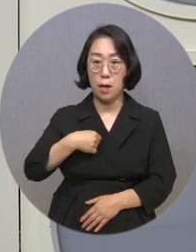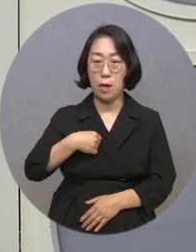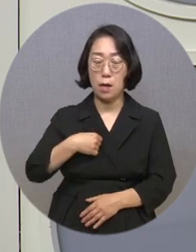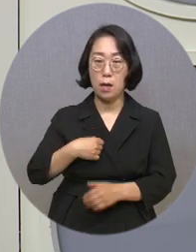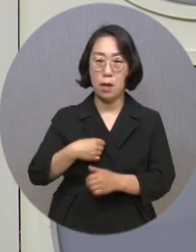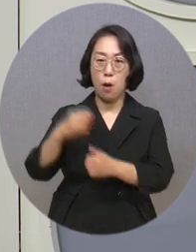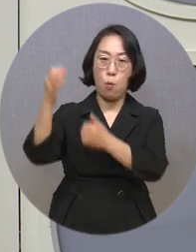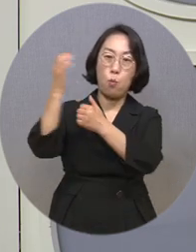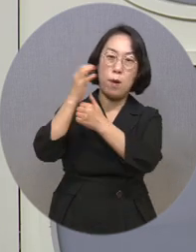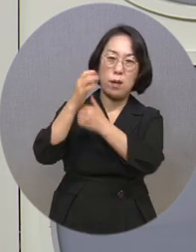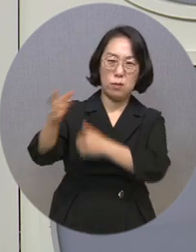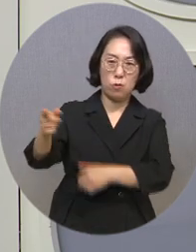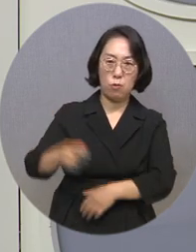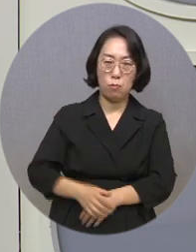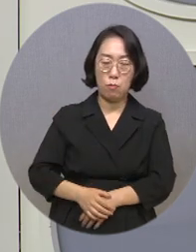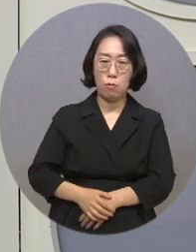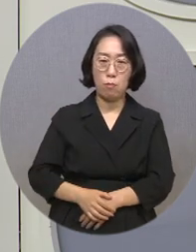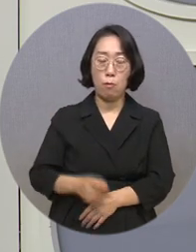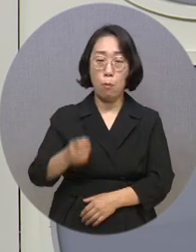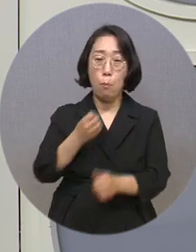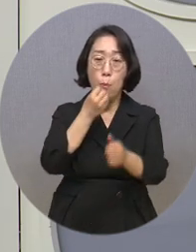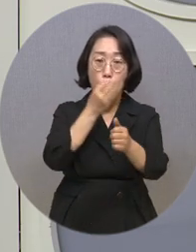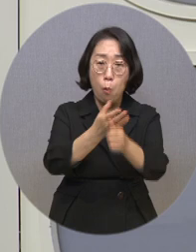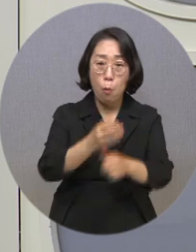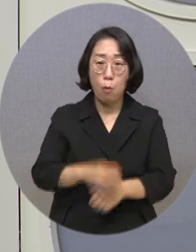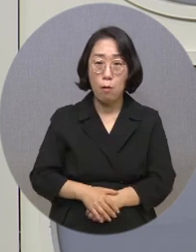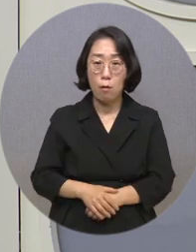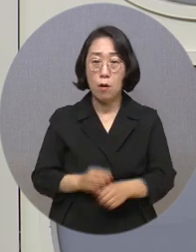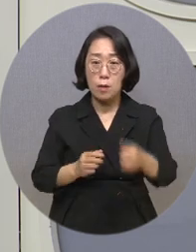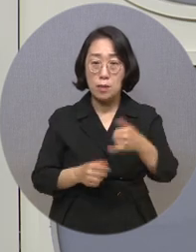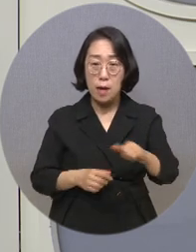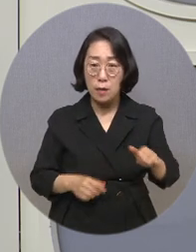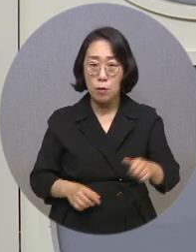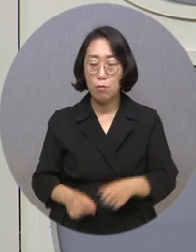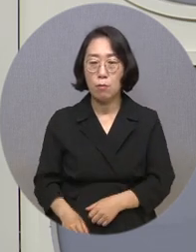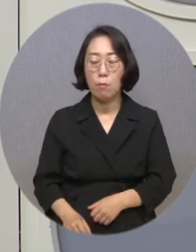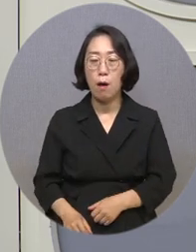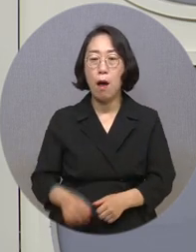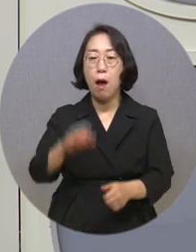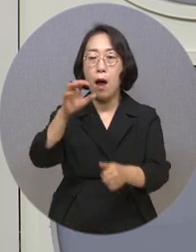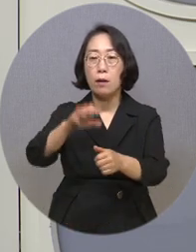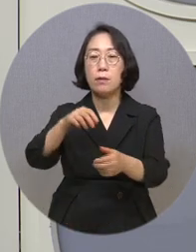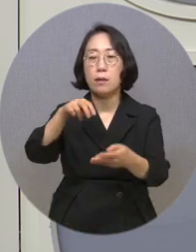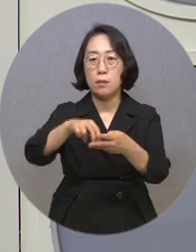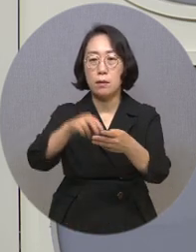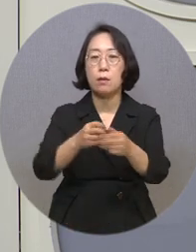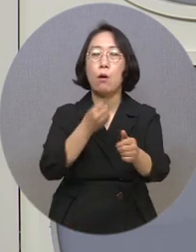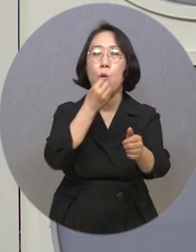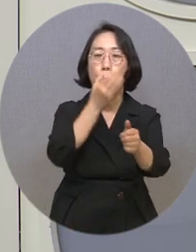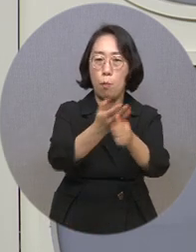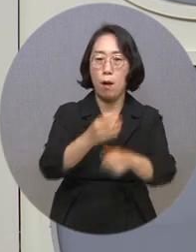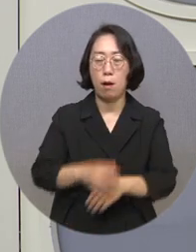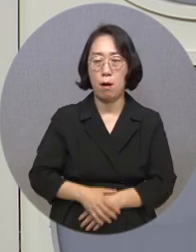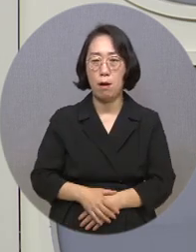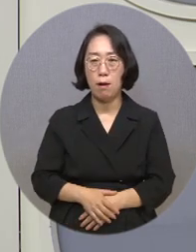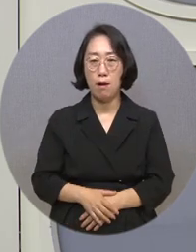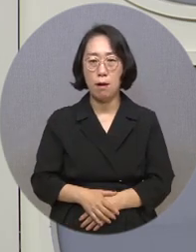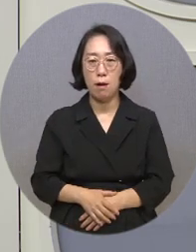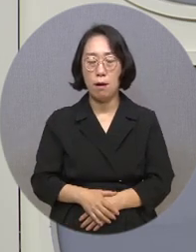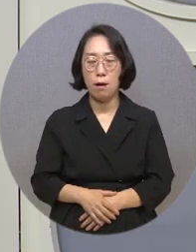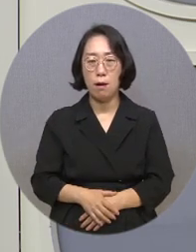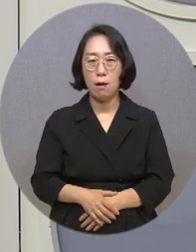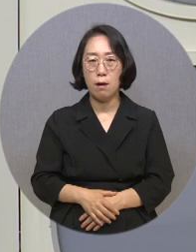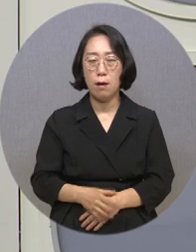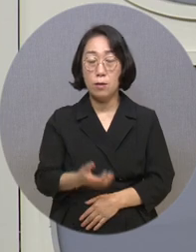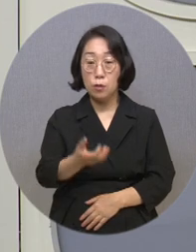나 괴롭혔다고. 아. 그렇게 얘기하면은 보호자는요, 그걸 노인학대센터에다 고발을 해요. 근데 노인학대센터에